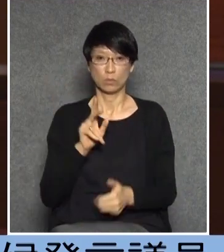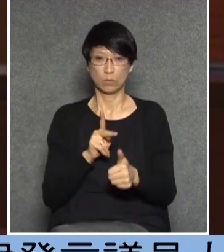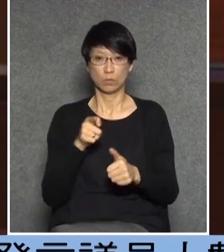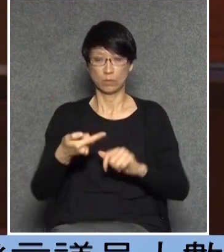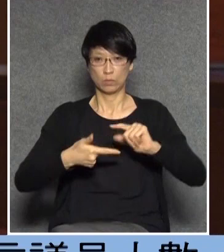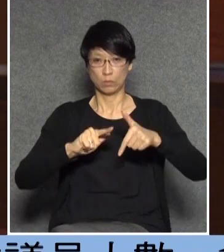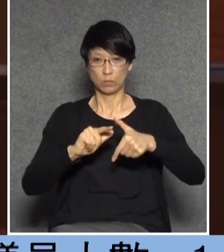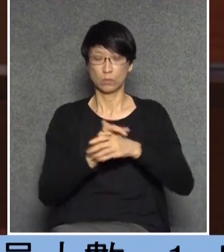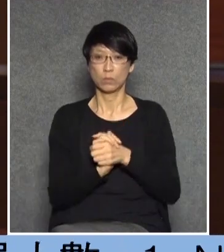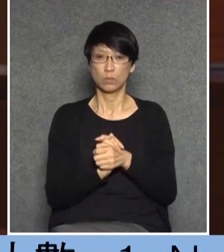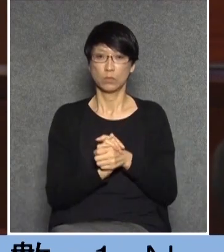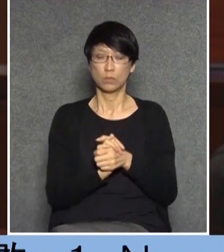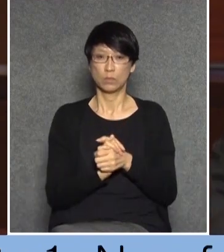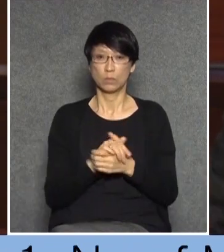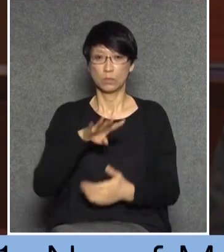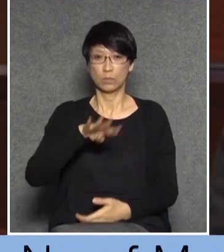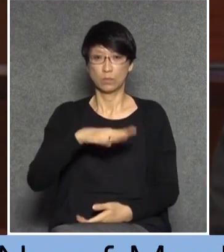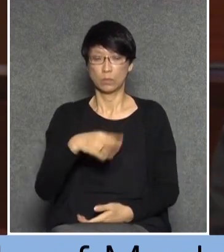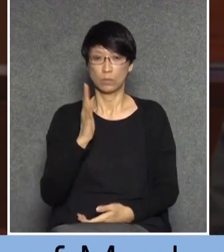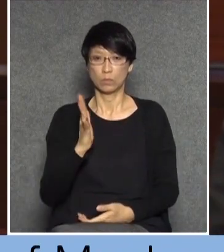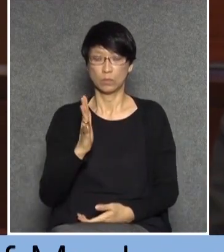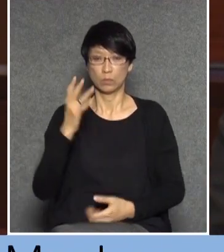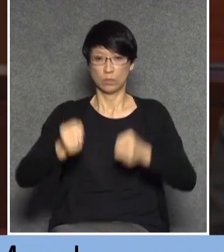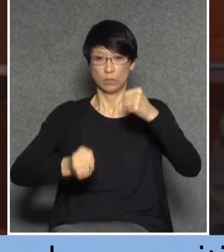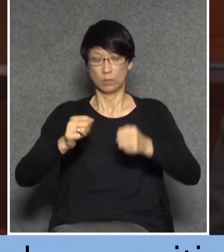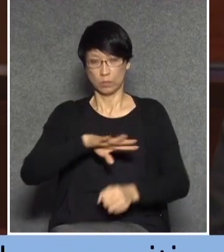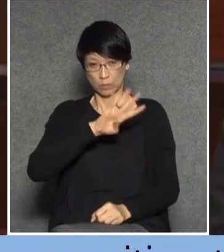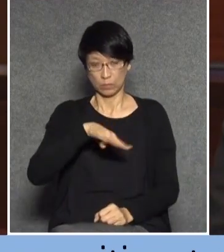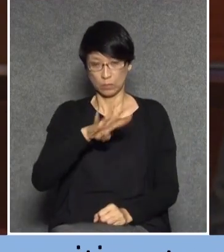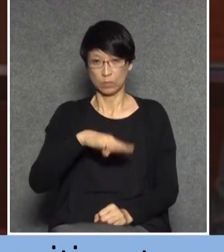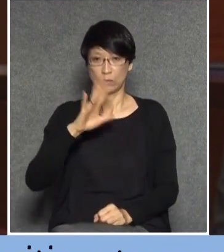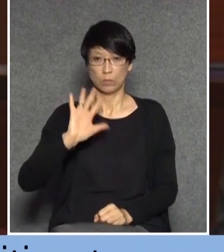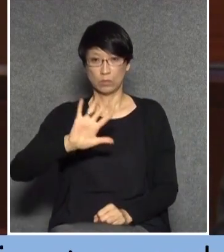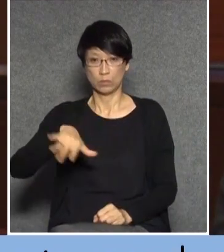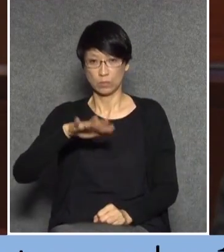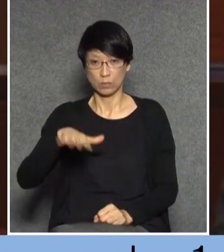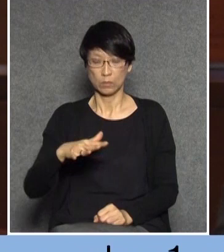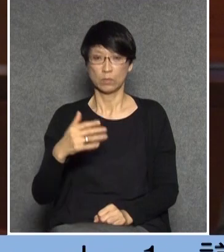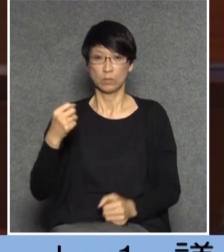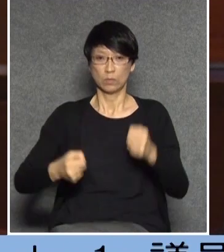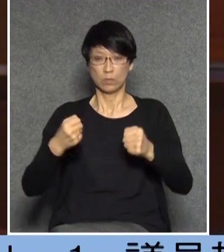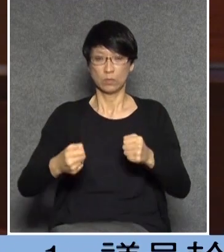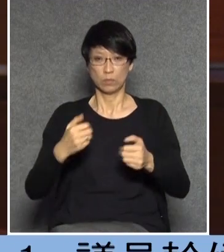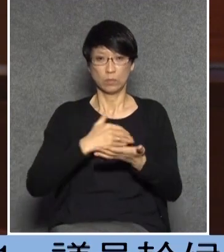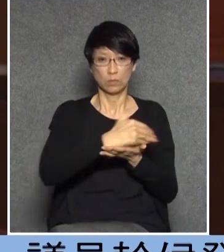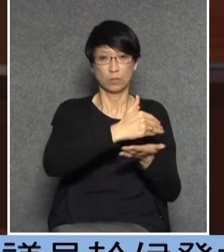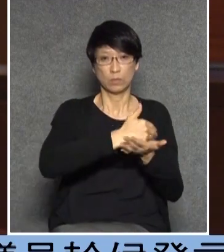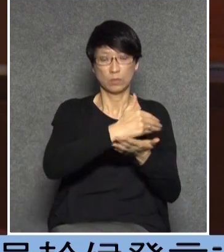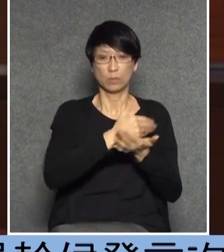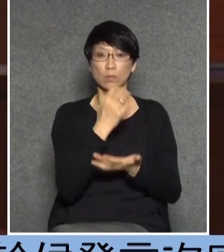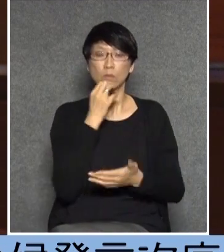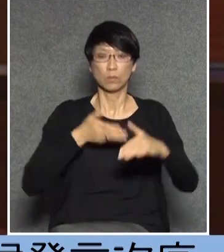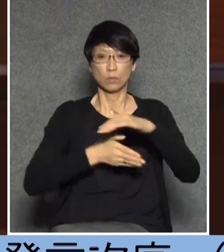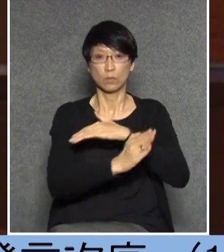案呢，就將4000至5000架次的車輛由紅隧就分流去到東隧，但考慮到東